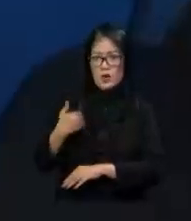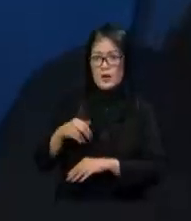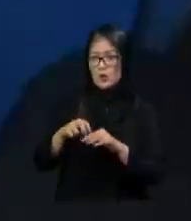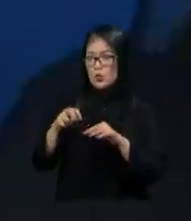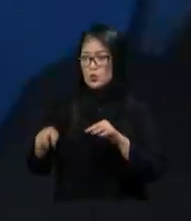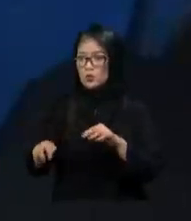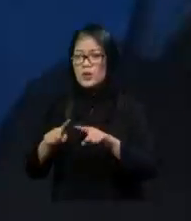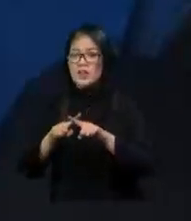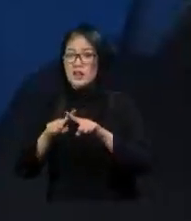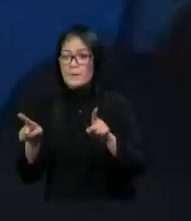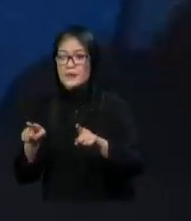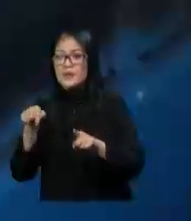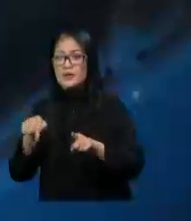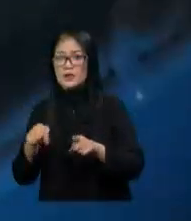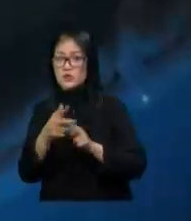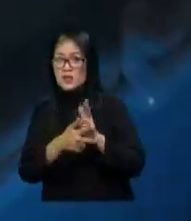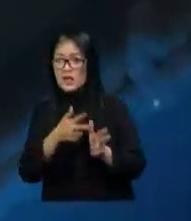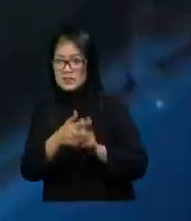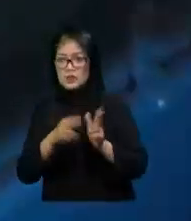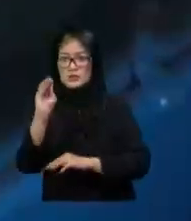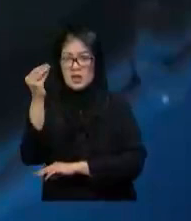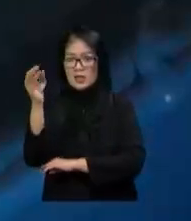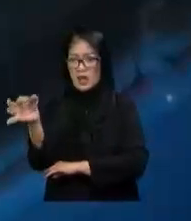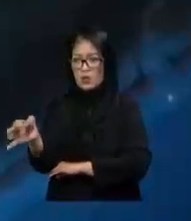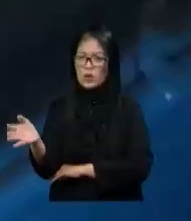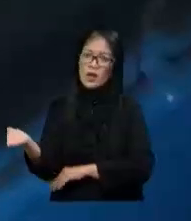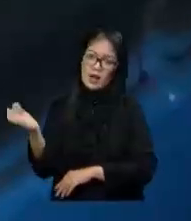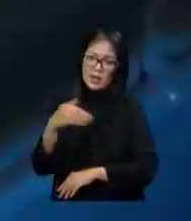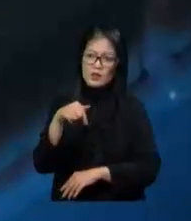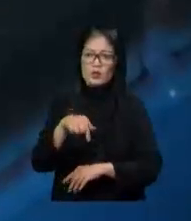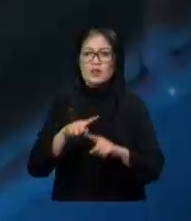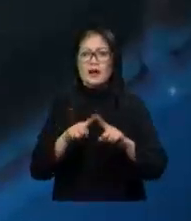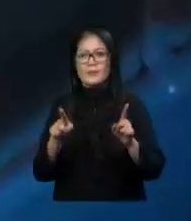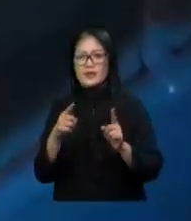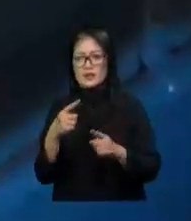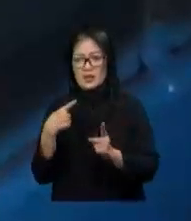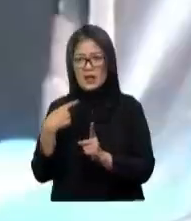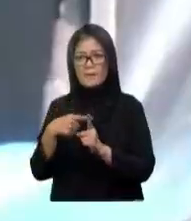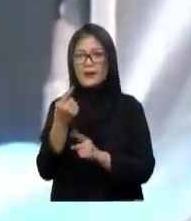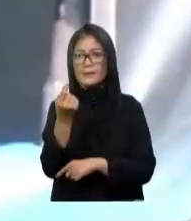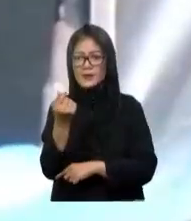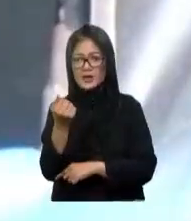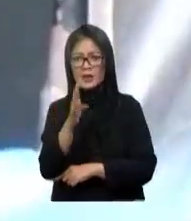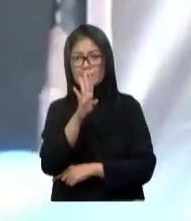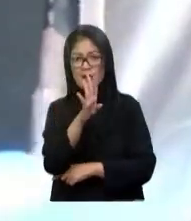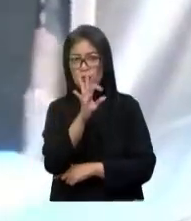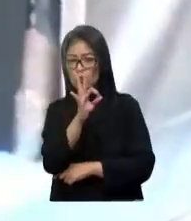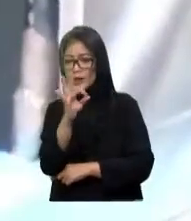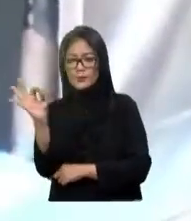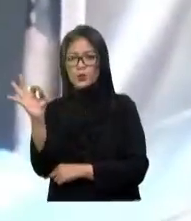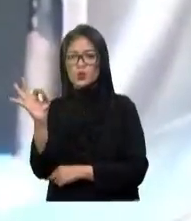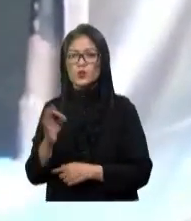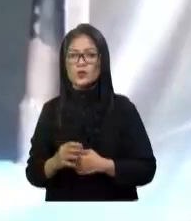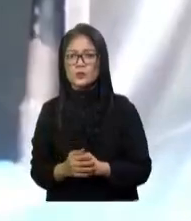Stasiun Jakarta Kota. Endang pun bersedia mengantar mereka dengan syarat menambah ongkos antar menjadi Rp40.000.